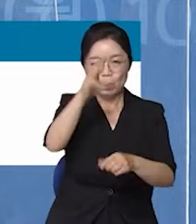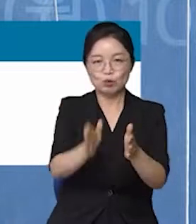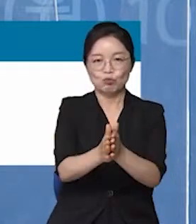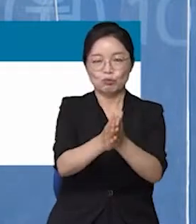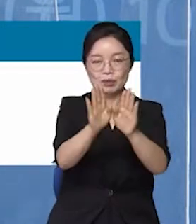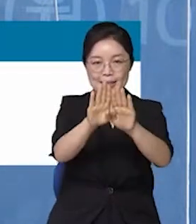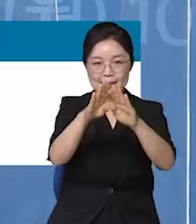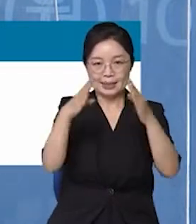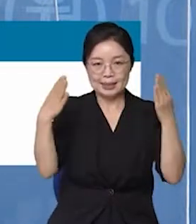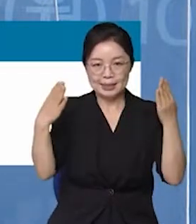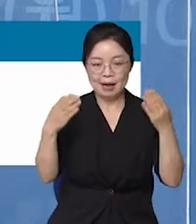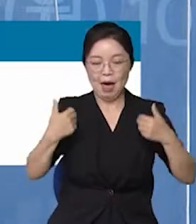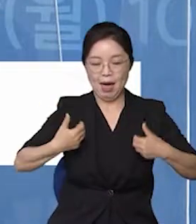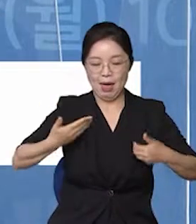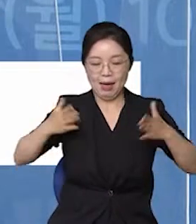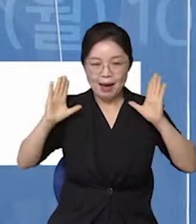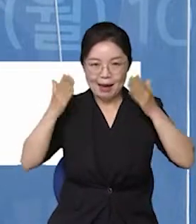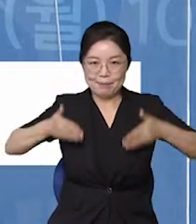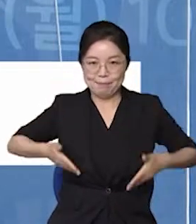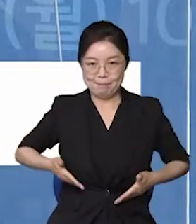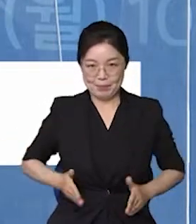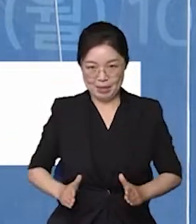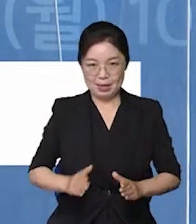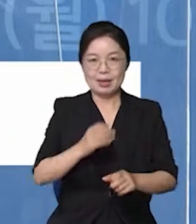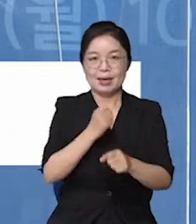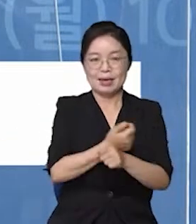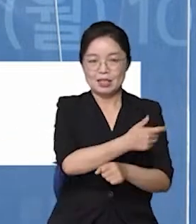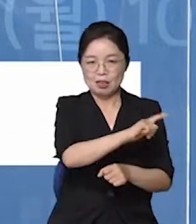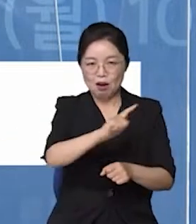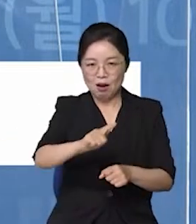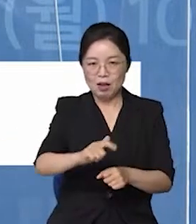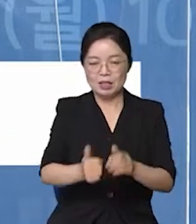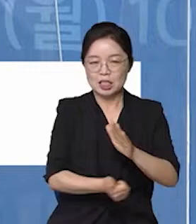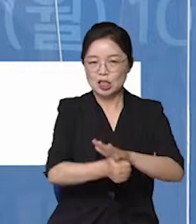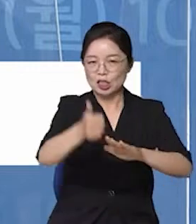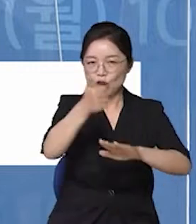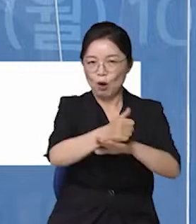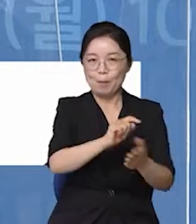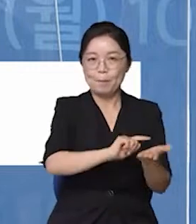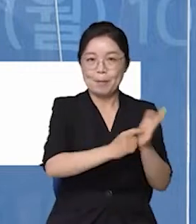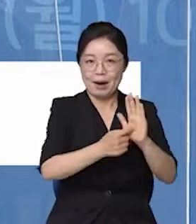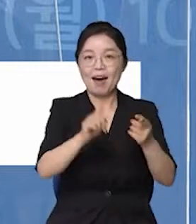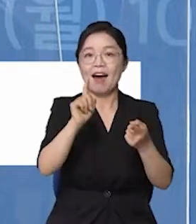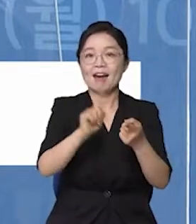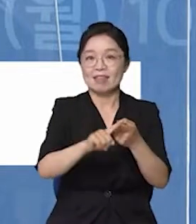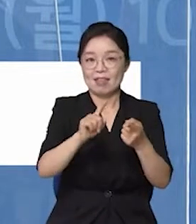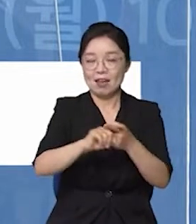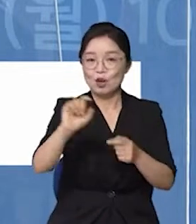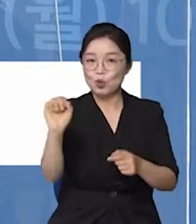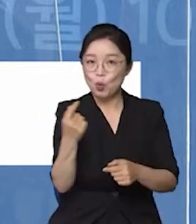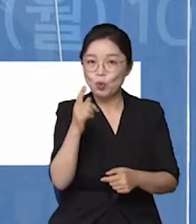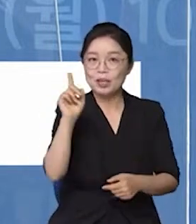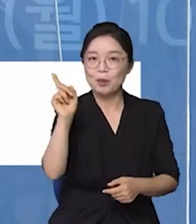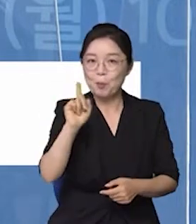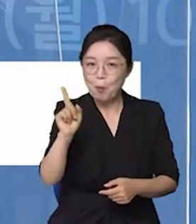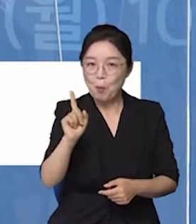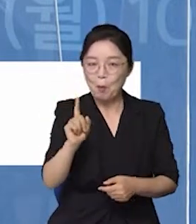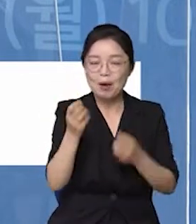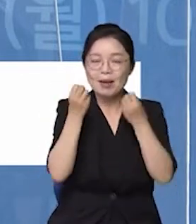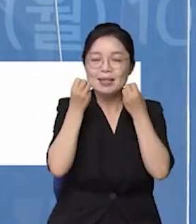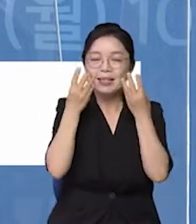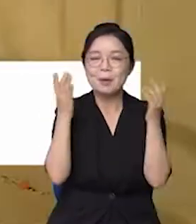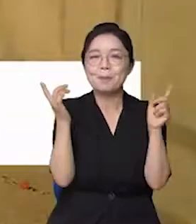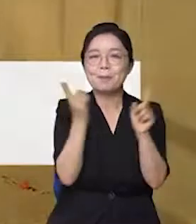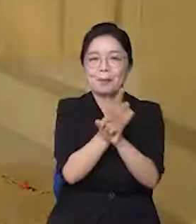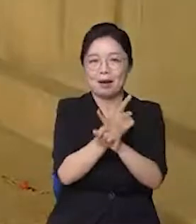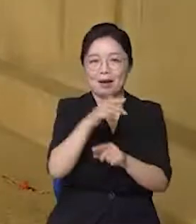수 증가, 광주의 역사를 바꿀 수많은 성과를 창출할 수 있었던 동력이 바로